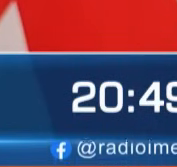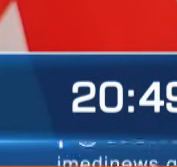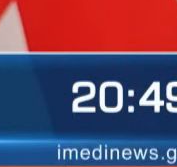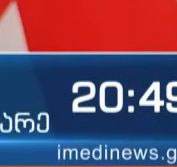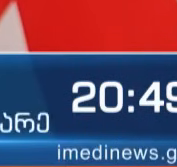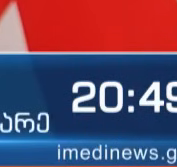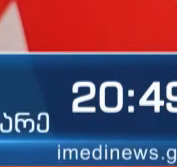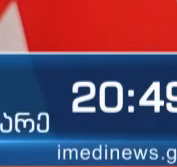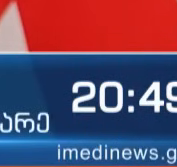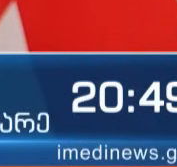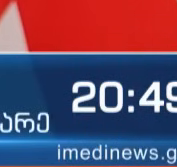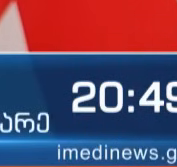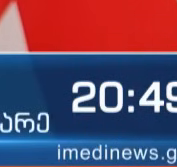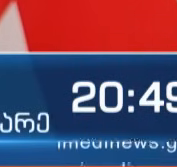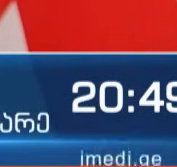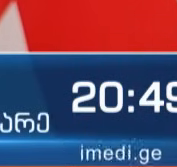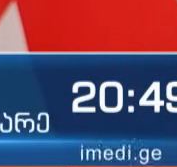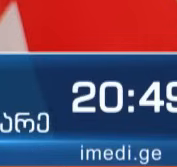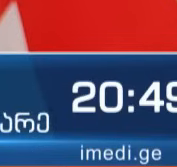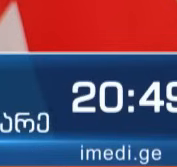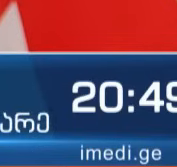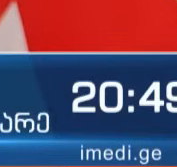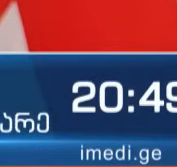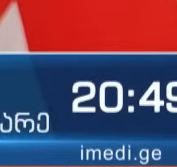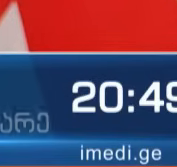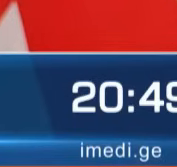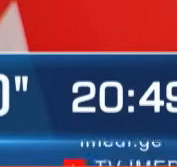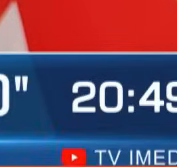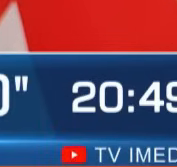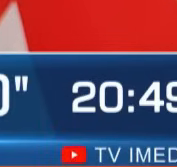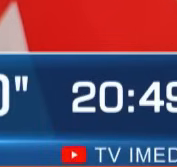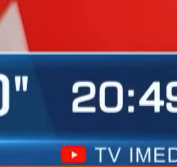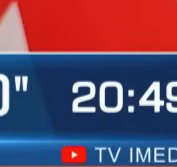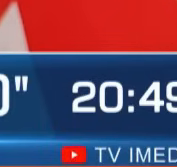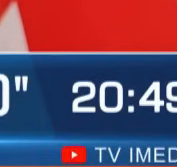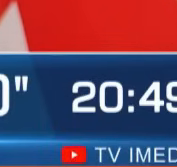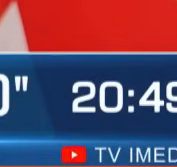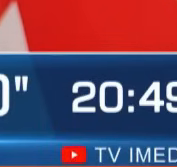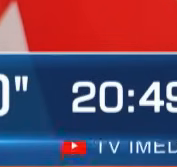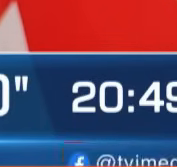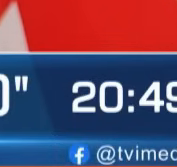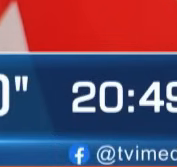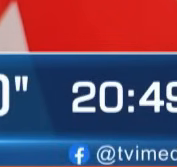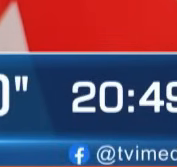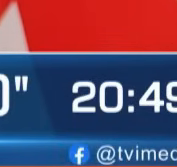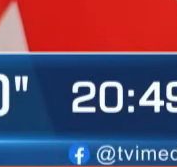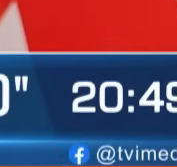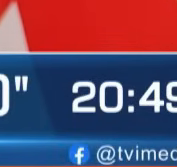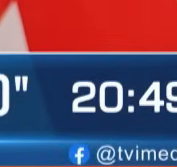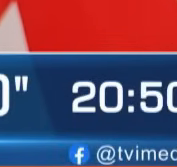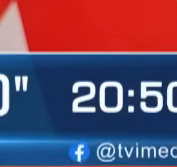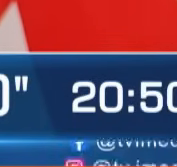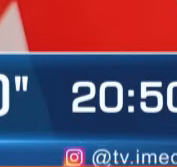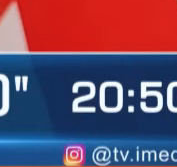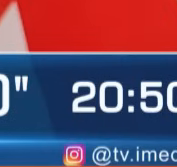ნაციონალური მოძრაობის ასე ვთქვათ იდეოლოგები, პროპაგანდისტები და ასე შემდეგ ეხლა ცდილობენ რომ რაღაცნაირად ნაციონალური